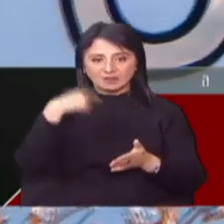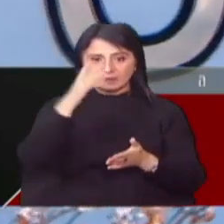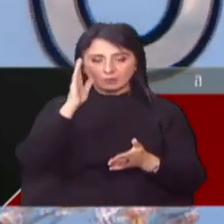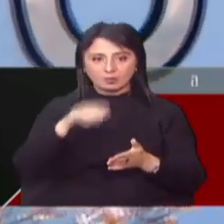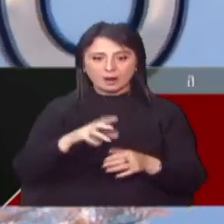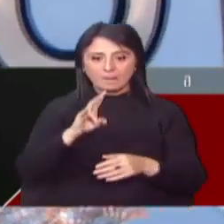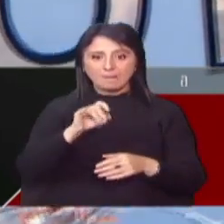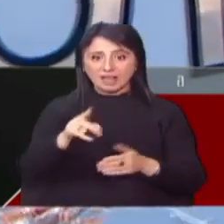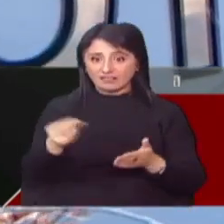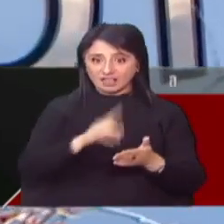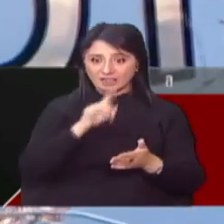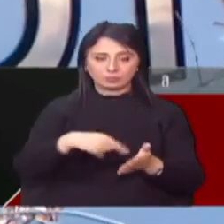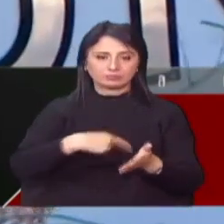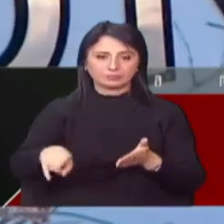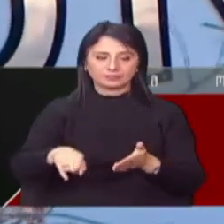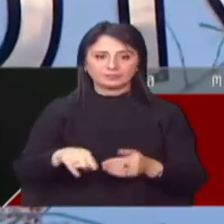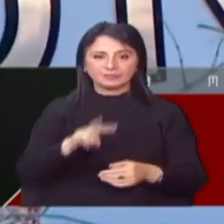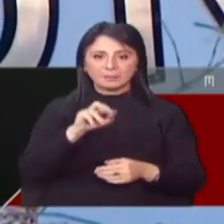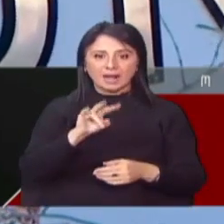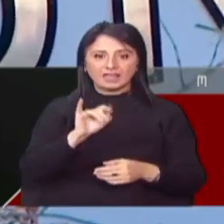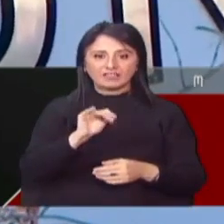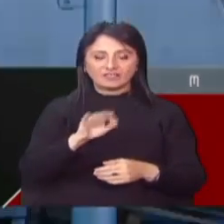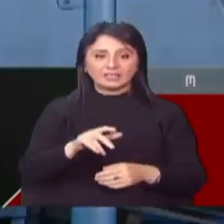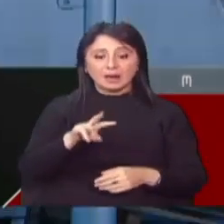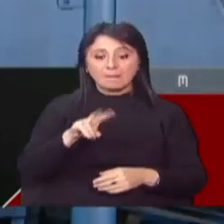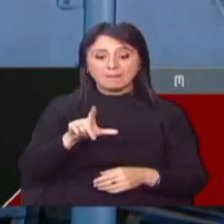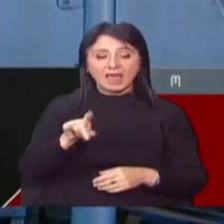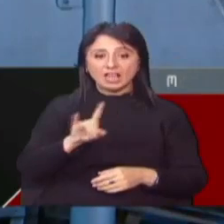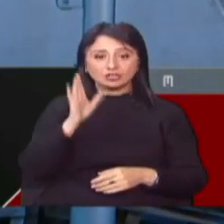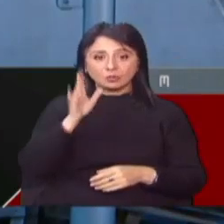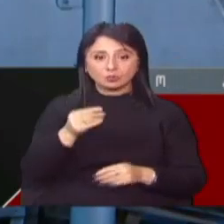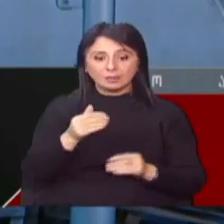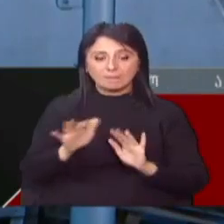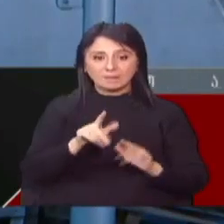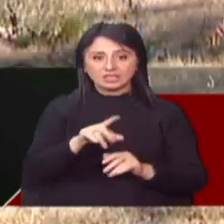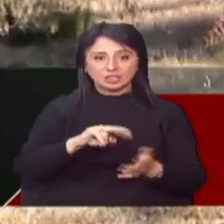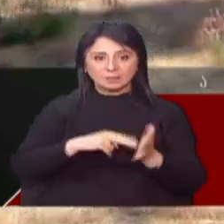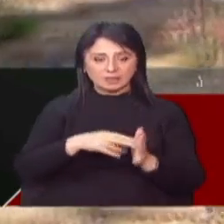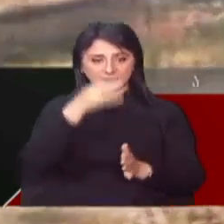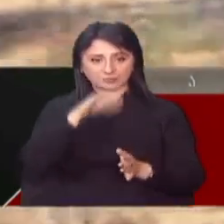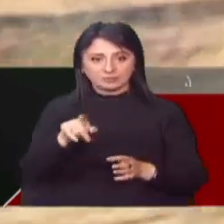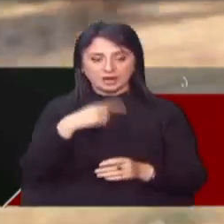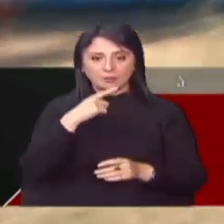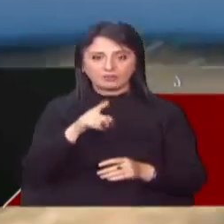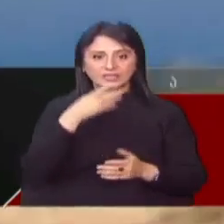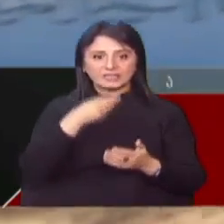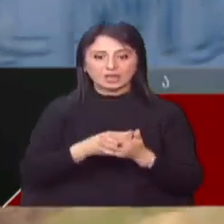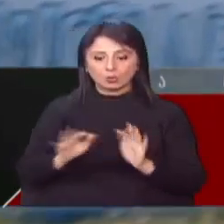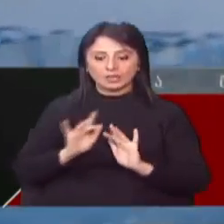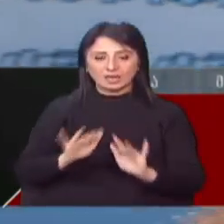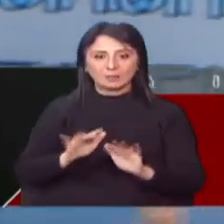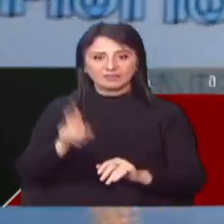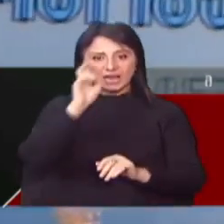რომლებიც მანიფესტს არ შეუერთდებიან. უცნობია, რა საპირებს ინიკამელია, რომელიც პარტიის მენეჯმენტ სტრატეგიას უწუნებს და ამბობს, რომ საკუთარი ქმედებით